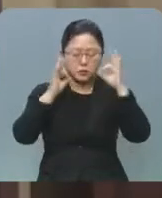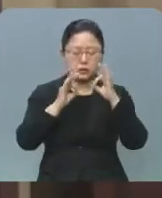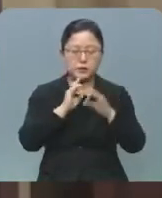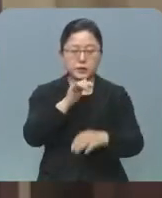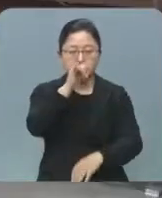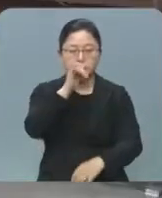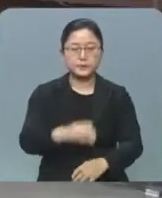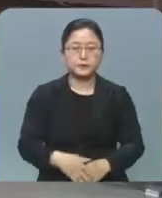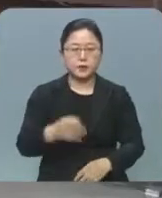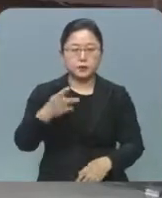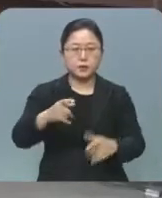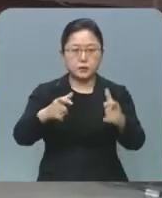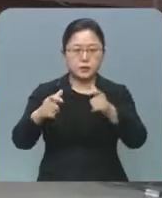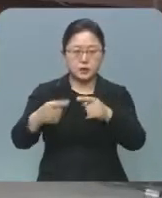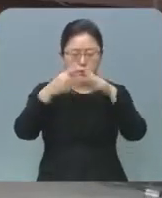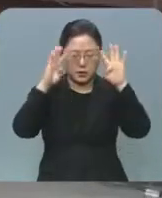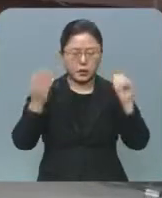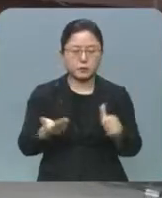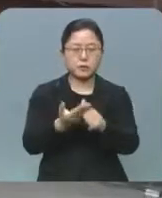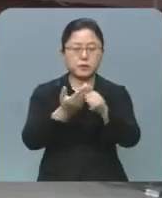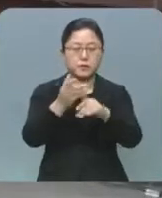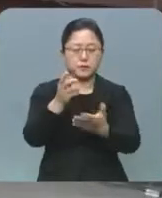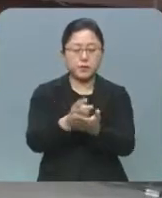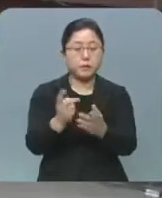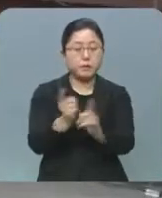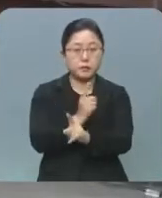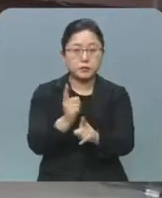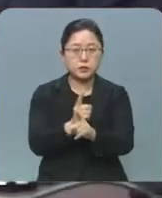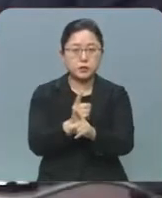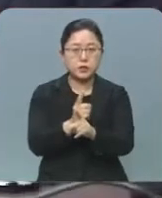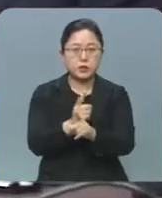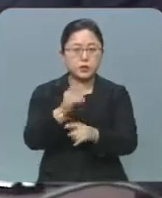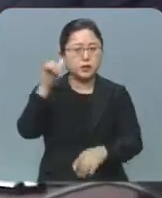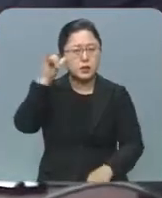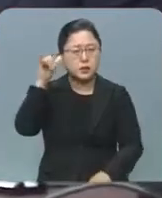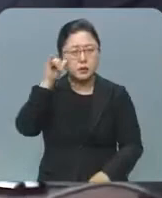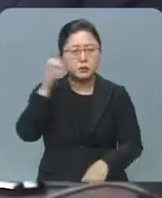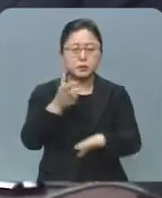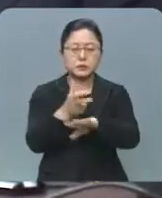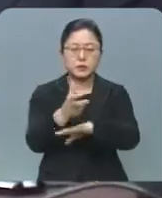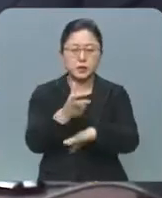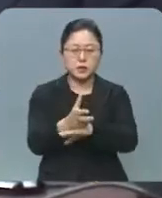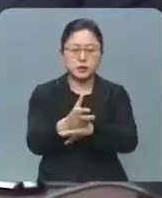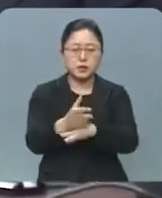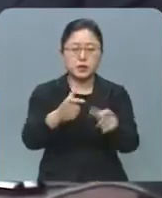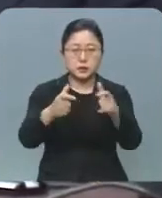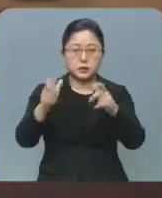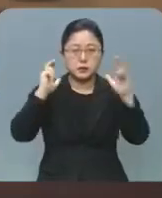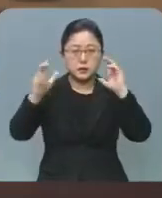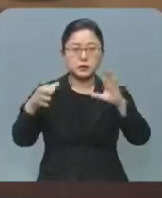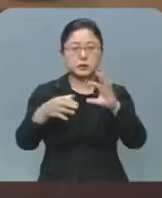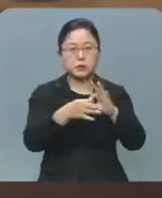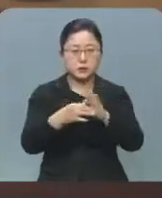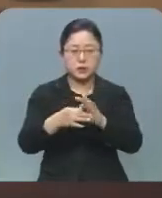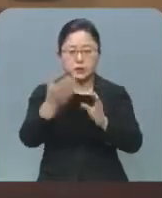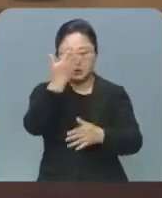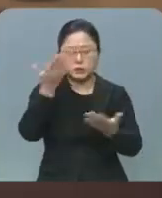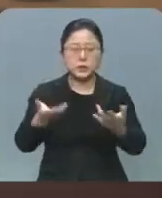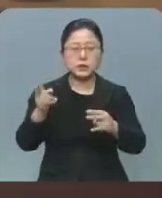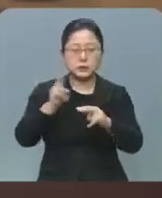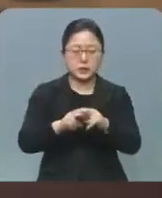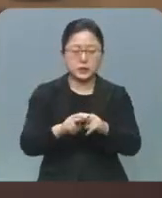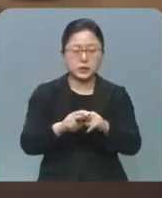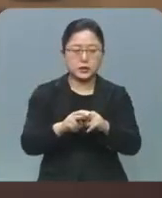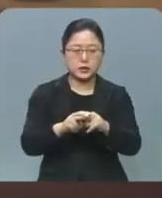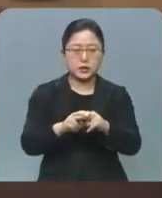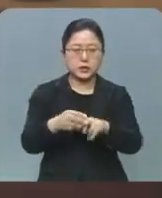했습니다. 또 지역대학 육성을 위한 제도 개선은 물론 인공지능과 자동차 등 지역 산업과 연계한 청년 일자리 창출을